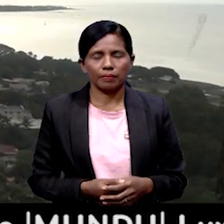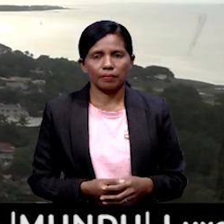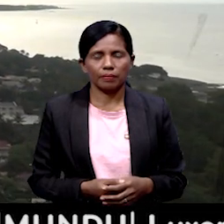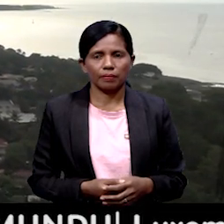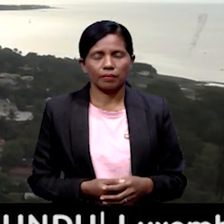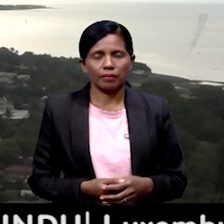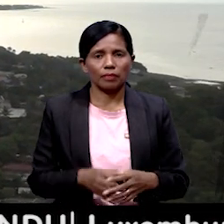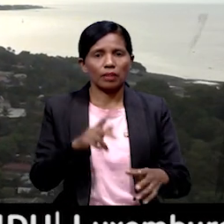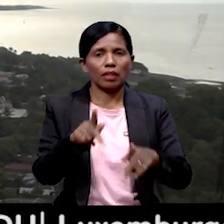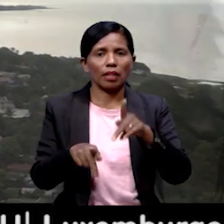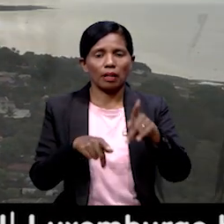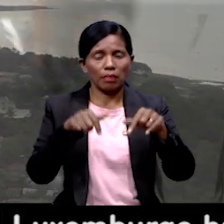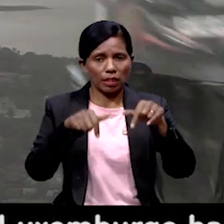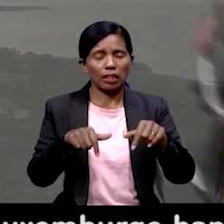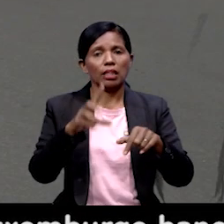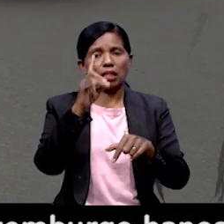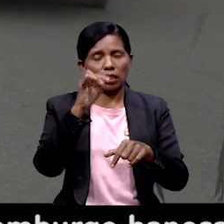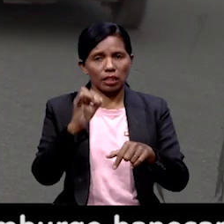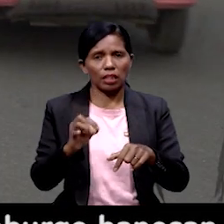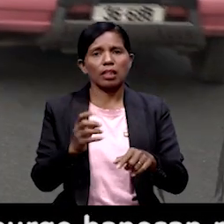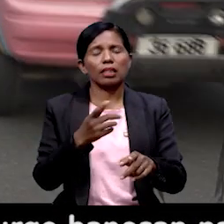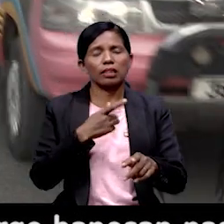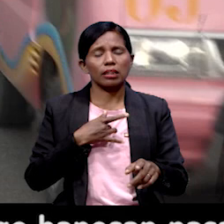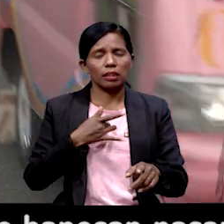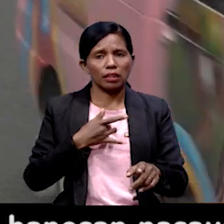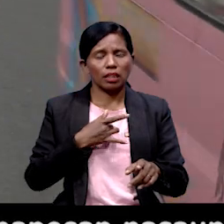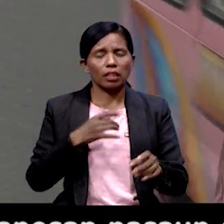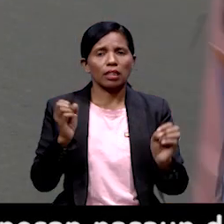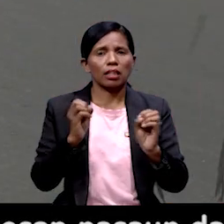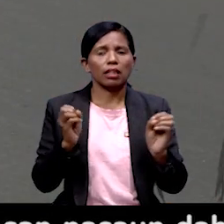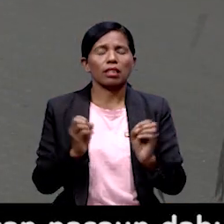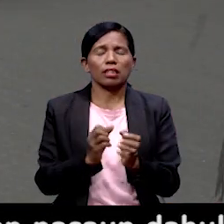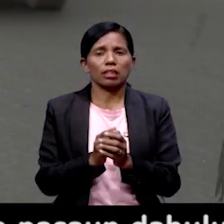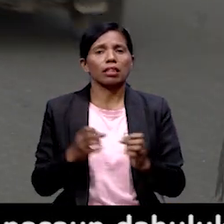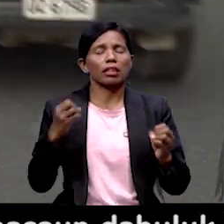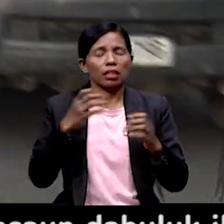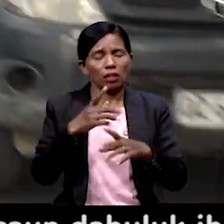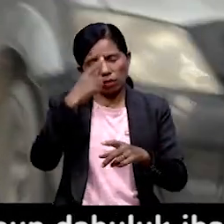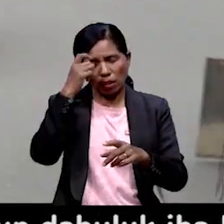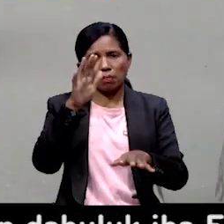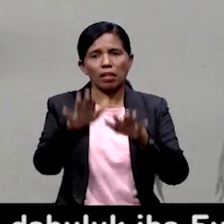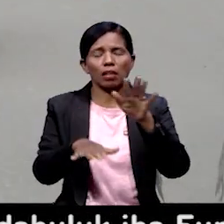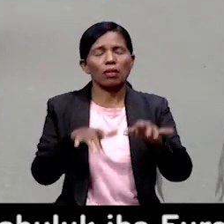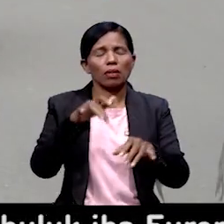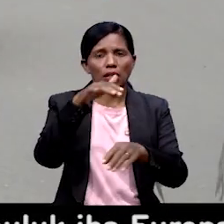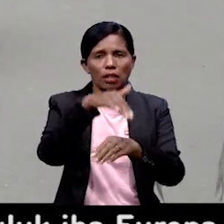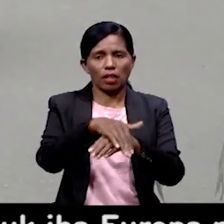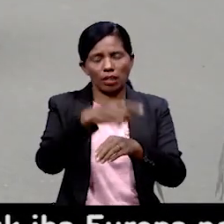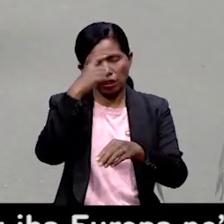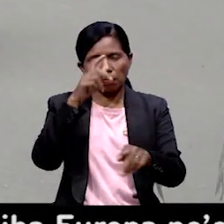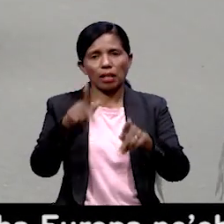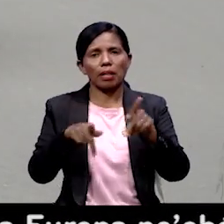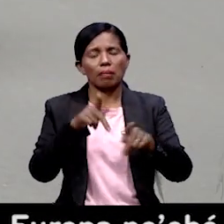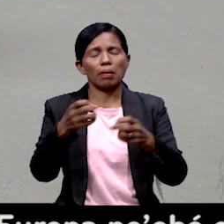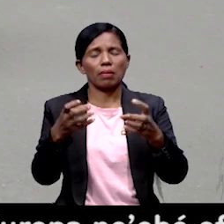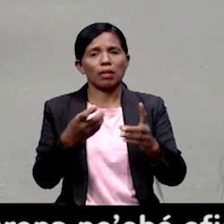Komunidad iha kapital dili ha husenti la seguru atu halo movimento iha tempo kalan tambah grupo desconhecido balung halo operasaun ho di Hanaema. Komandante